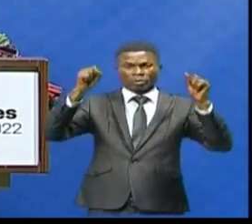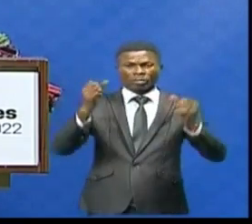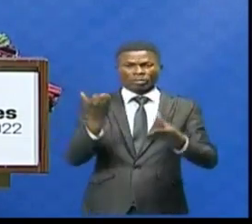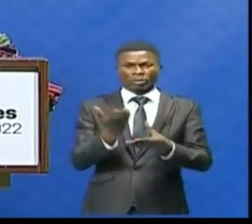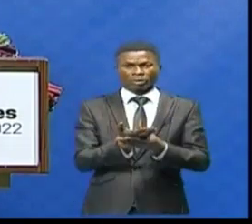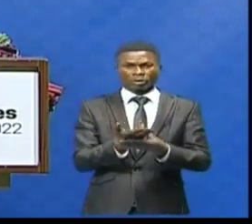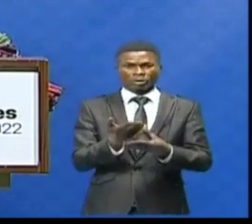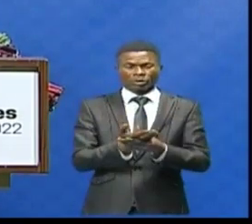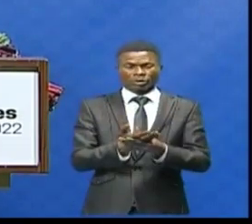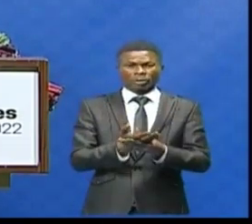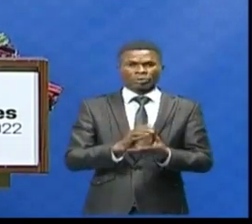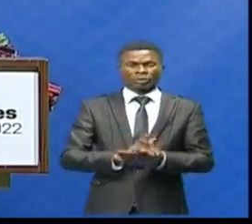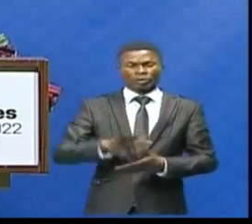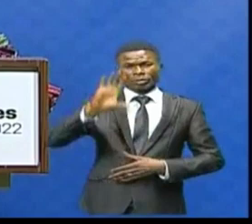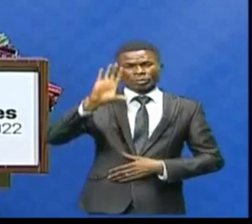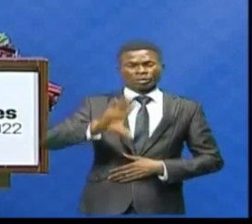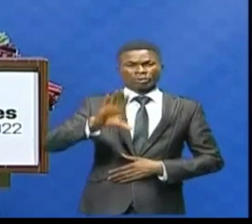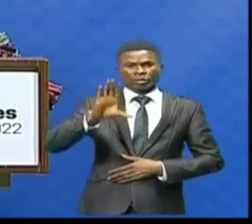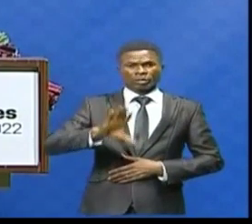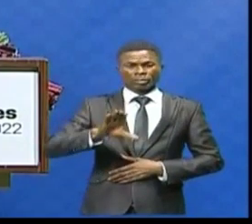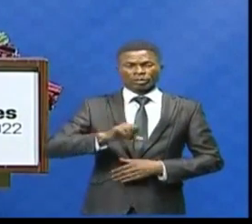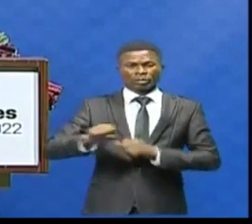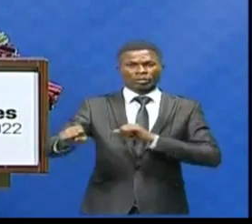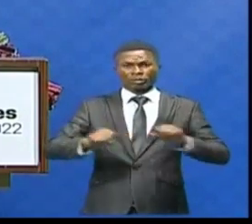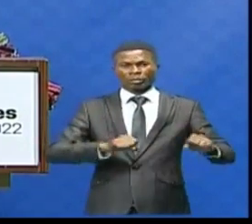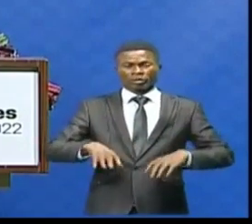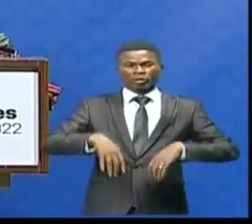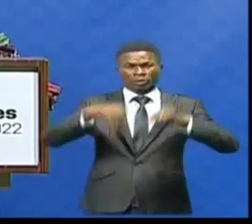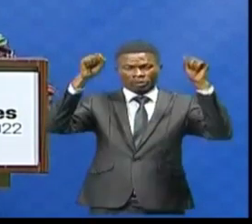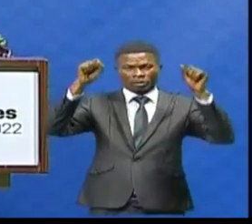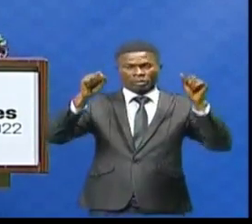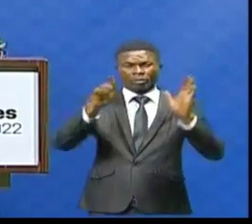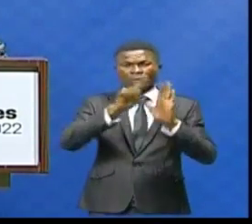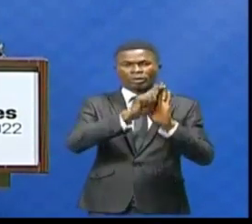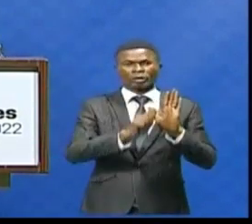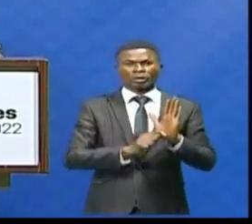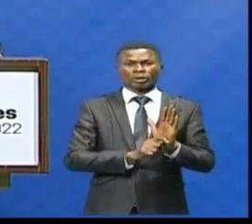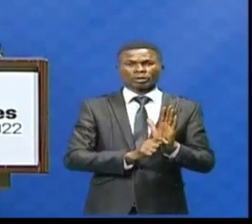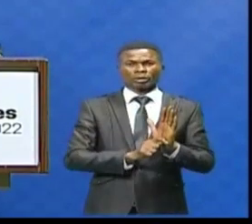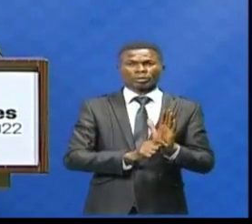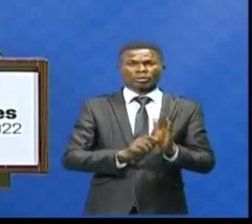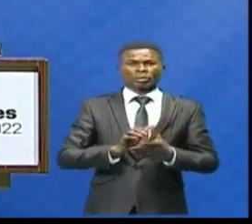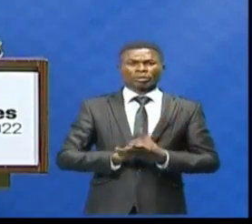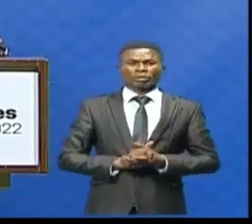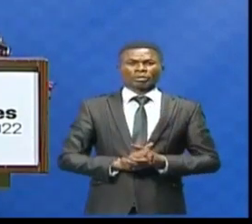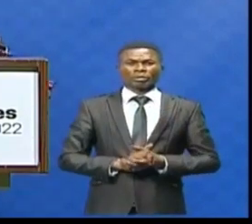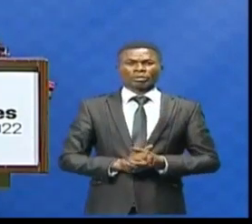dossiers 5 examens et adoption de texte